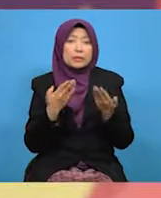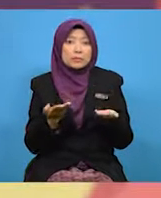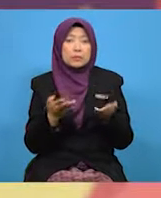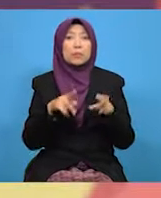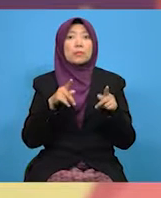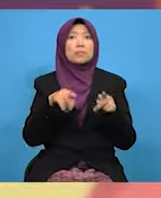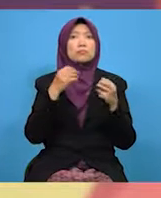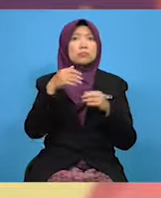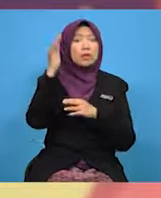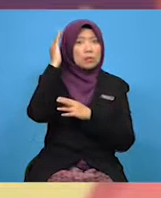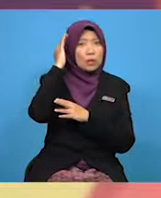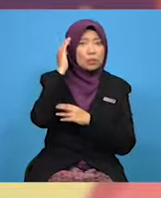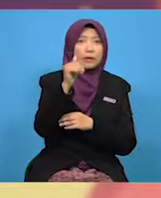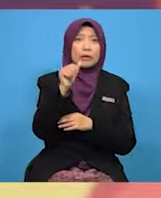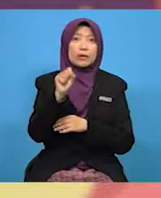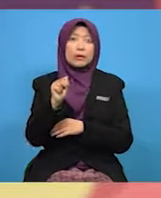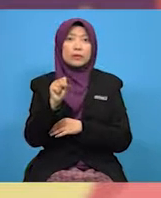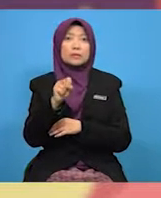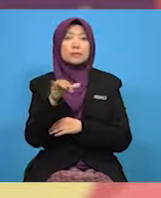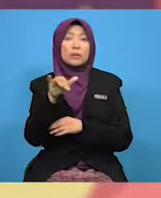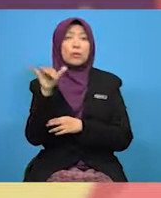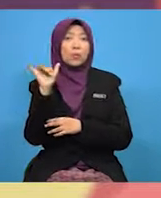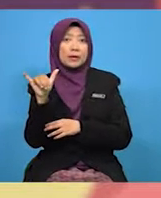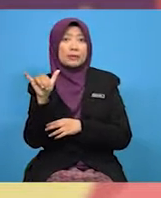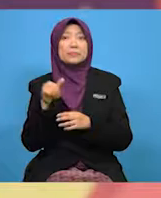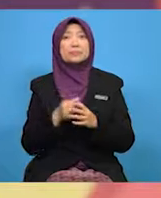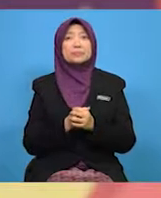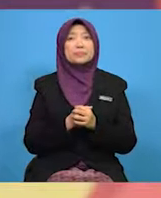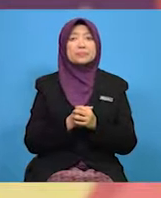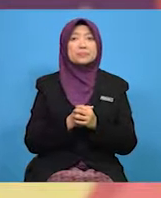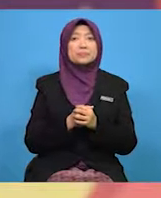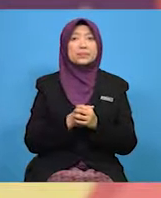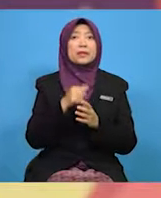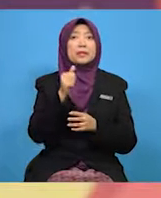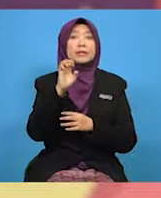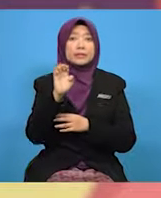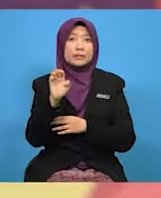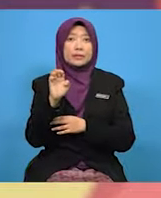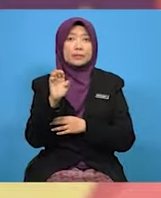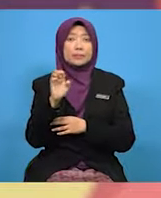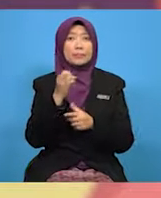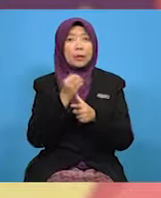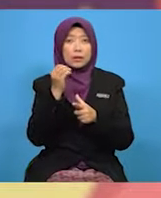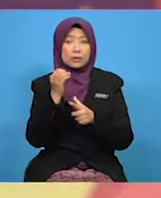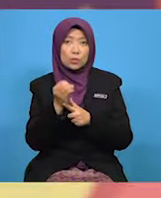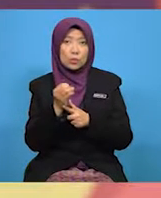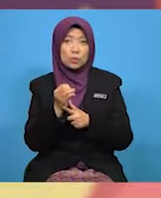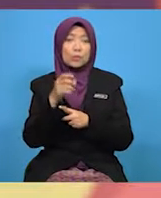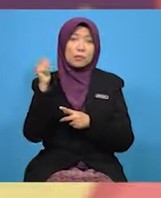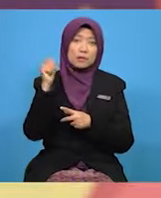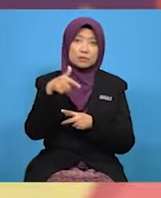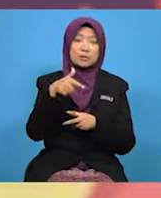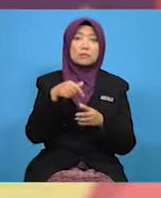sedia maklum QS bersamaan dengan white mereka the eator perbandingan africard